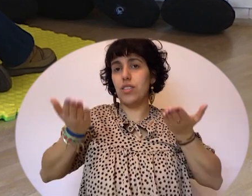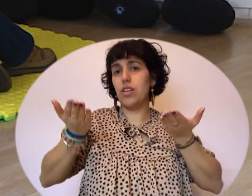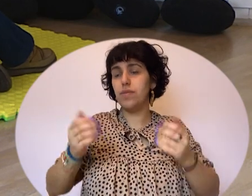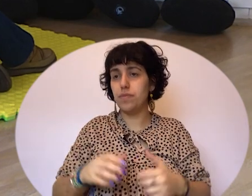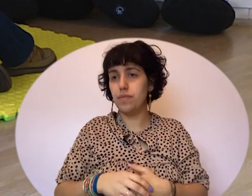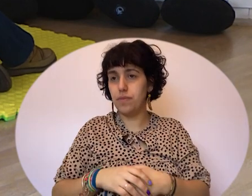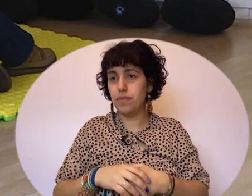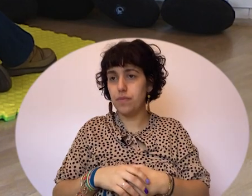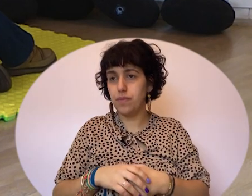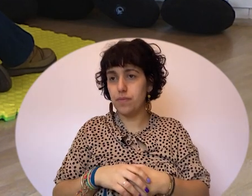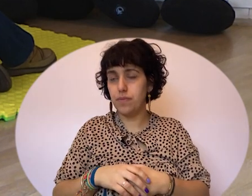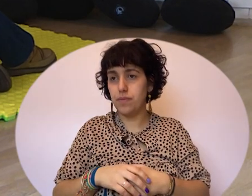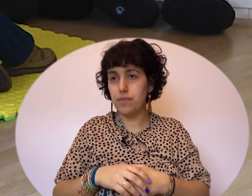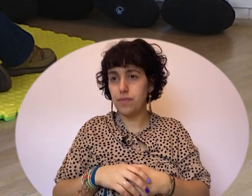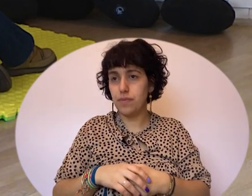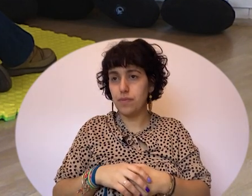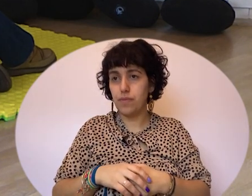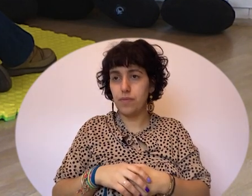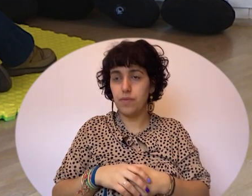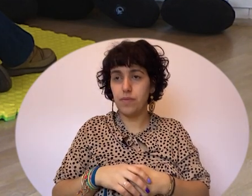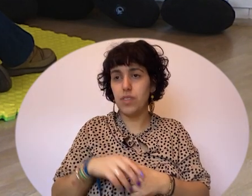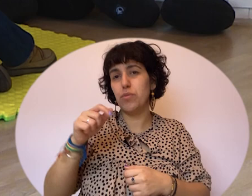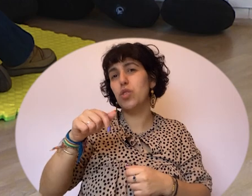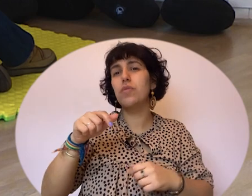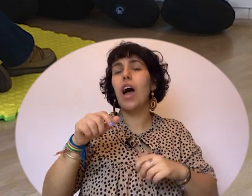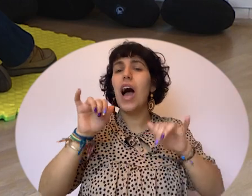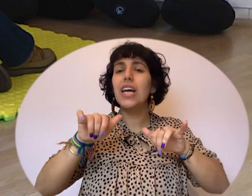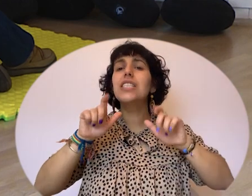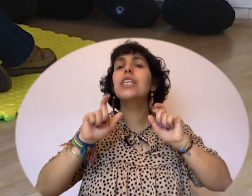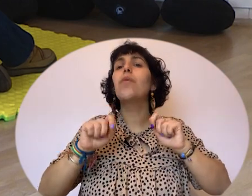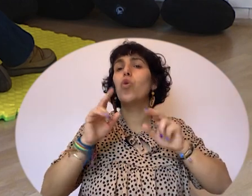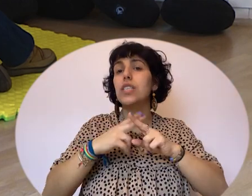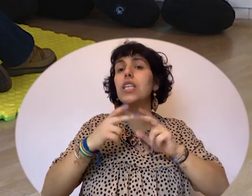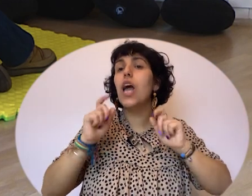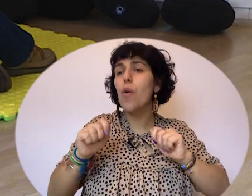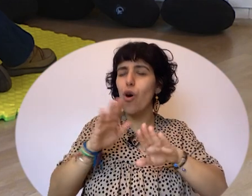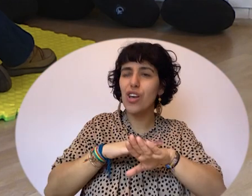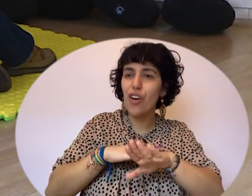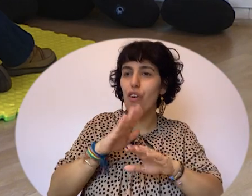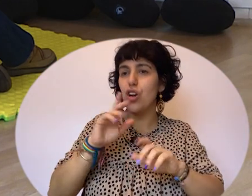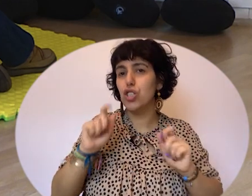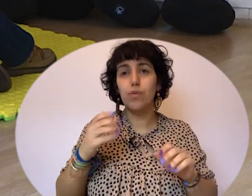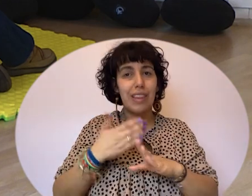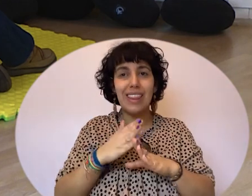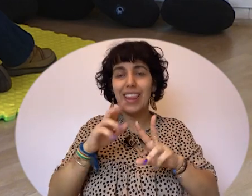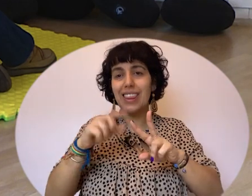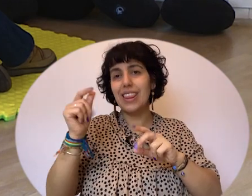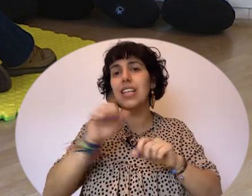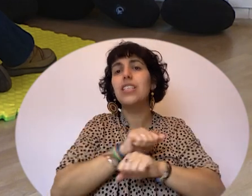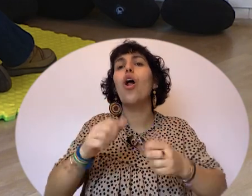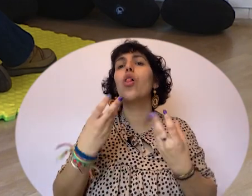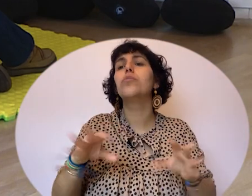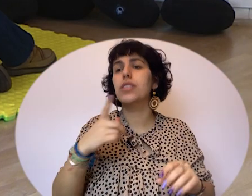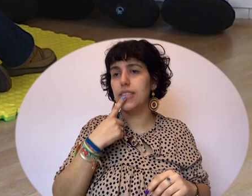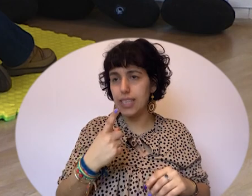yapacağım bunun ile oraya duvara kadar fırlatıcı pil atabilecek bir hareket Fakat ben yine zararlarını için bu çok